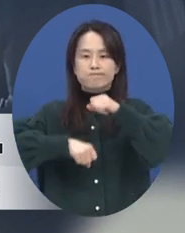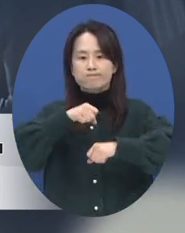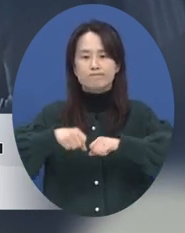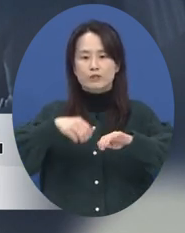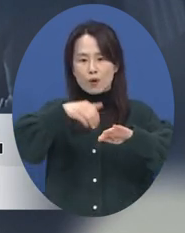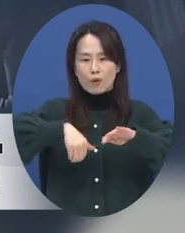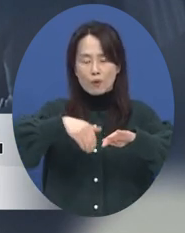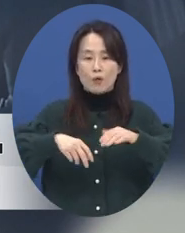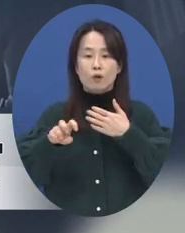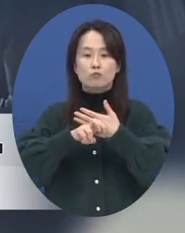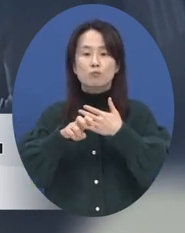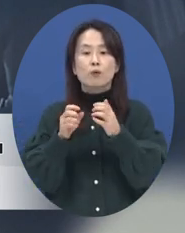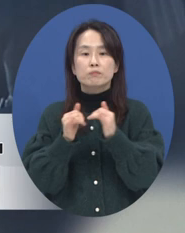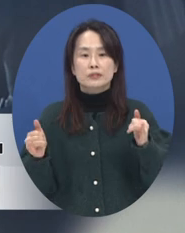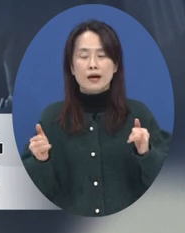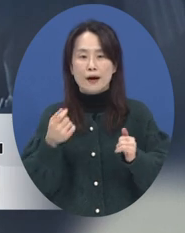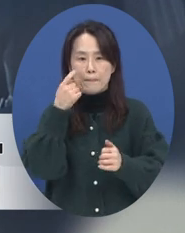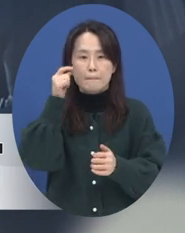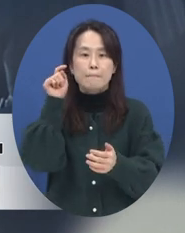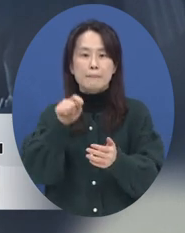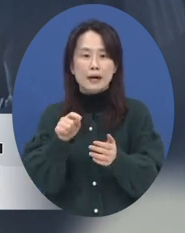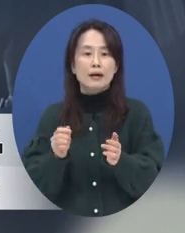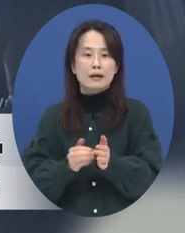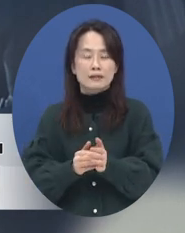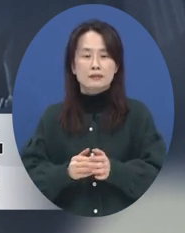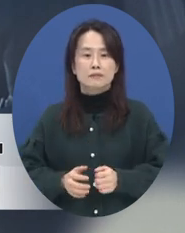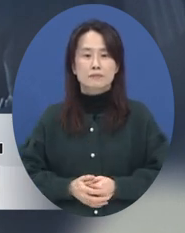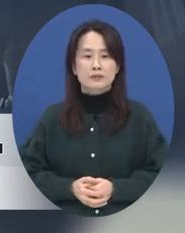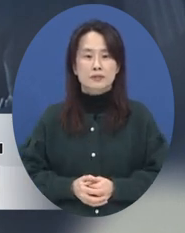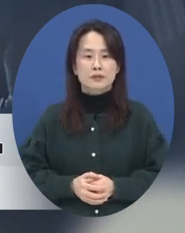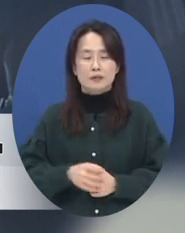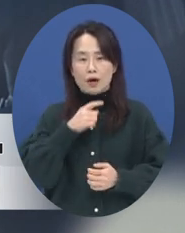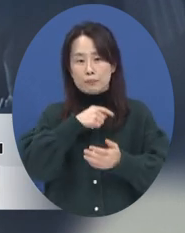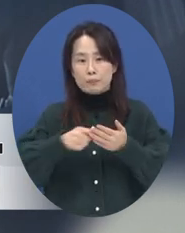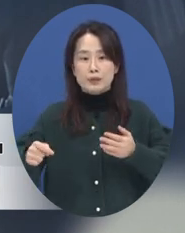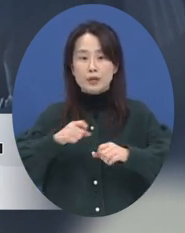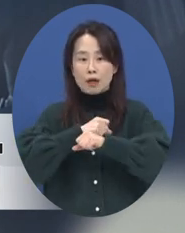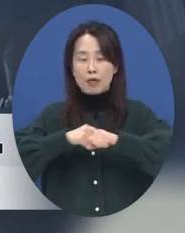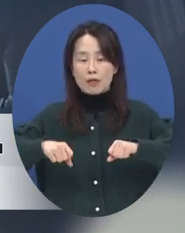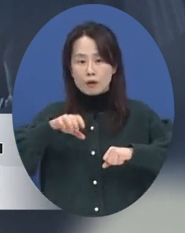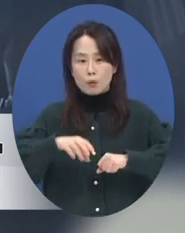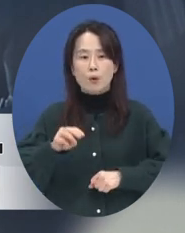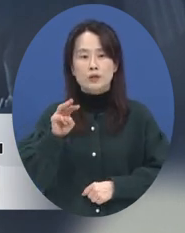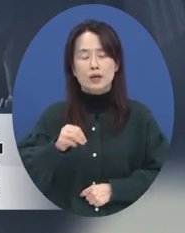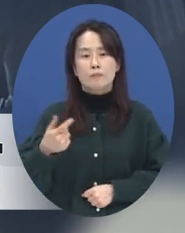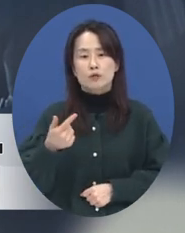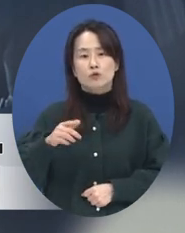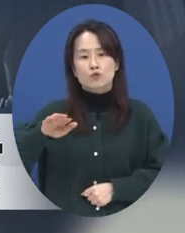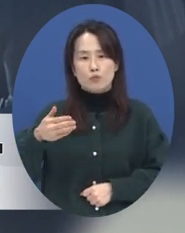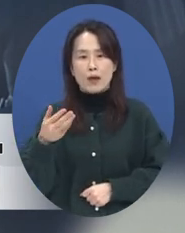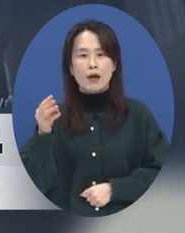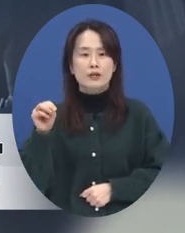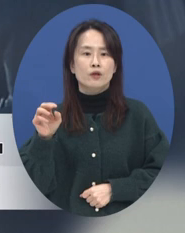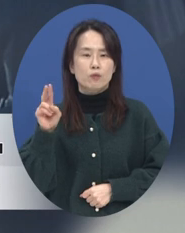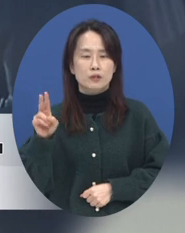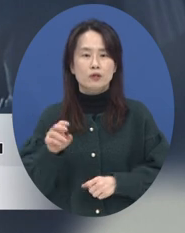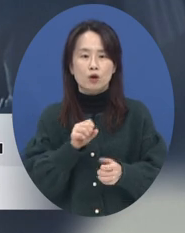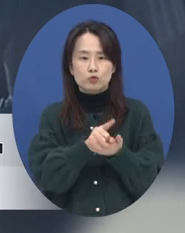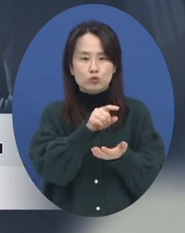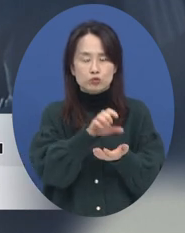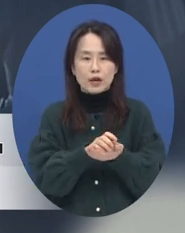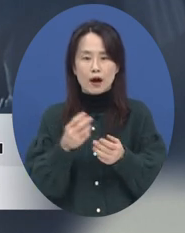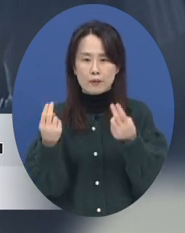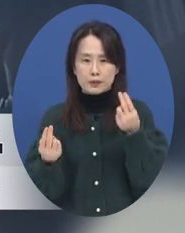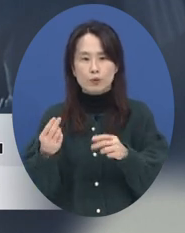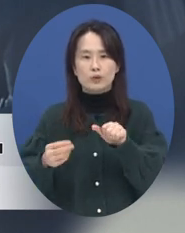무단훼손한 불법행위자들이 경기도에 덜미를 잡혔습니다. 훼손된 면적은 3만 6,900여 제곱미터로 축구장 면적의